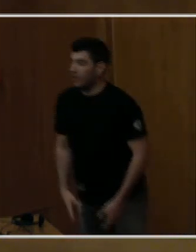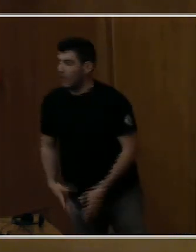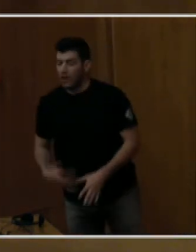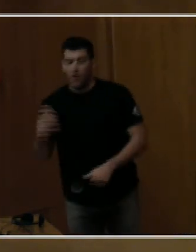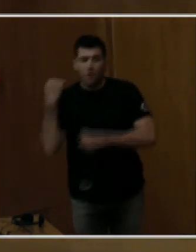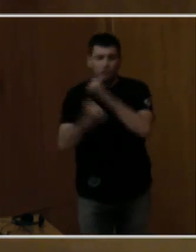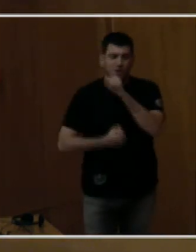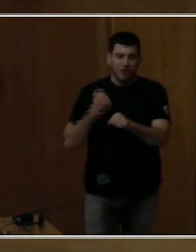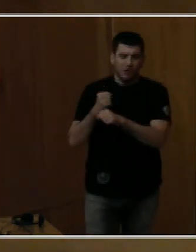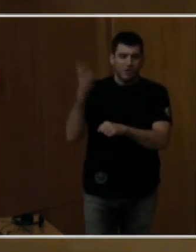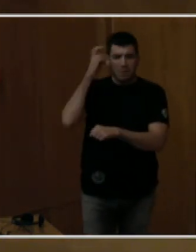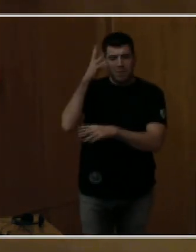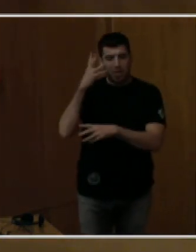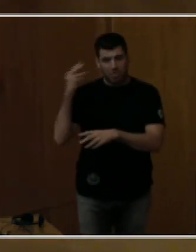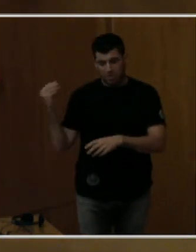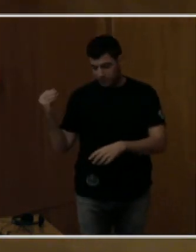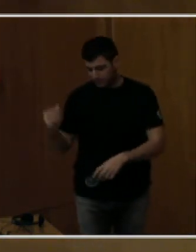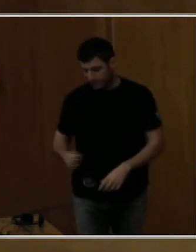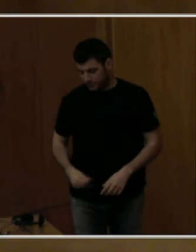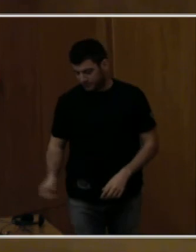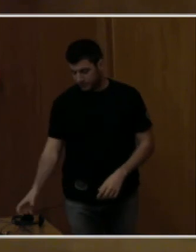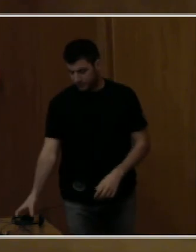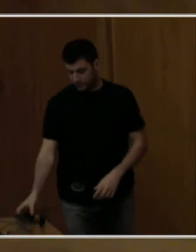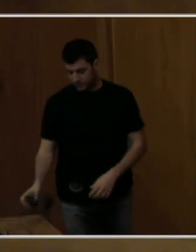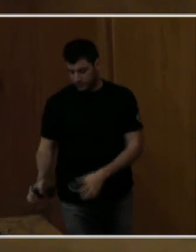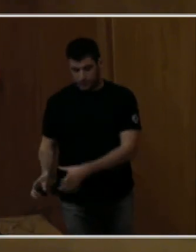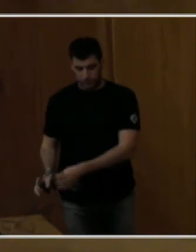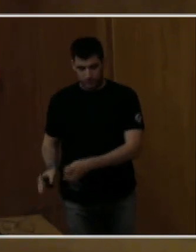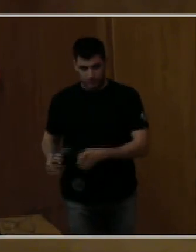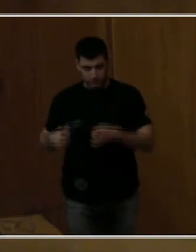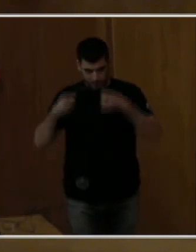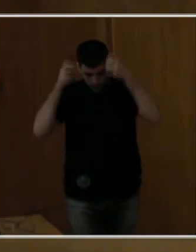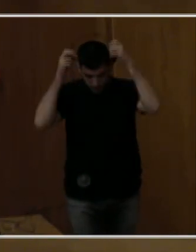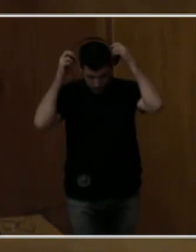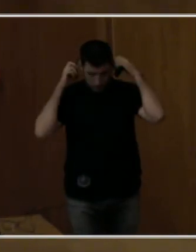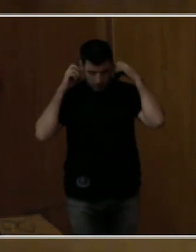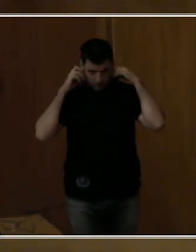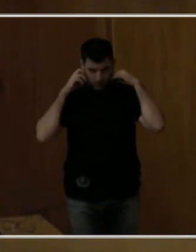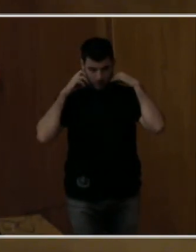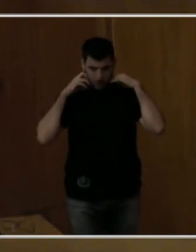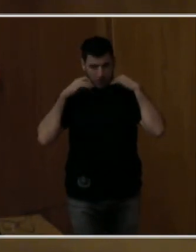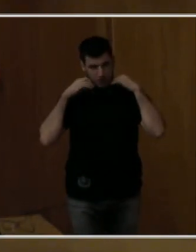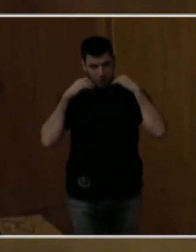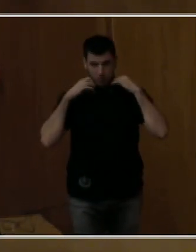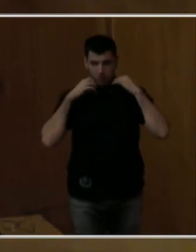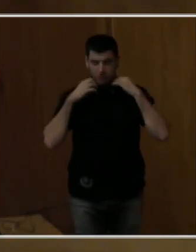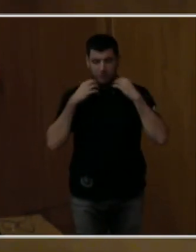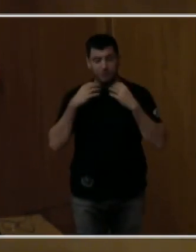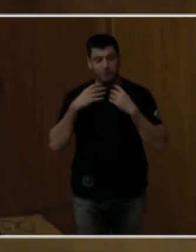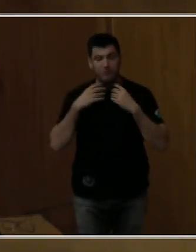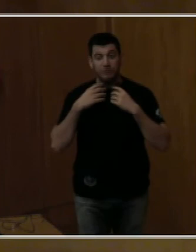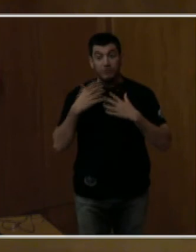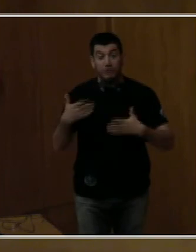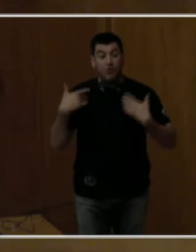Κάτσε να βρούμε λίγο τα πατήματα εδώ. Δική σου μνήμη, λες. Ναι, ναι. Λοιπόν, καλησπέρα και από μένα. Και εγώ χαίρομαι που βρίσκομαι